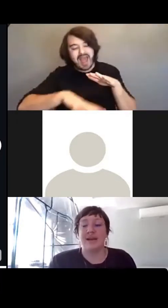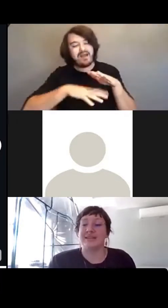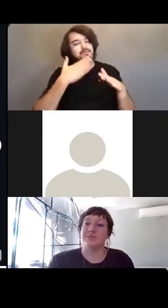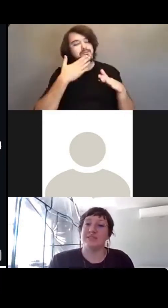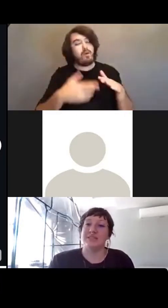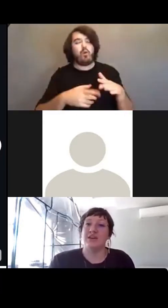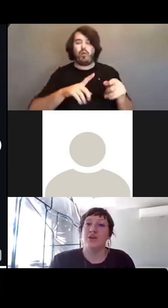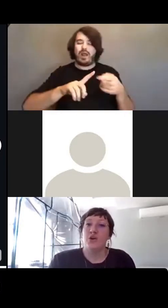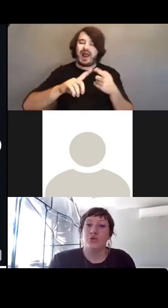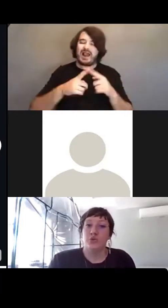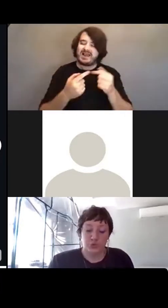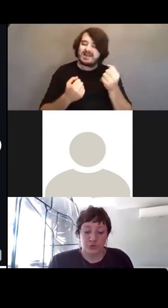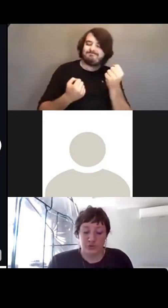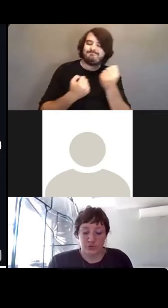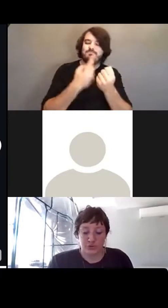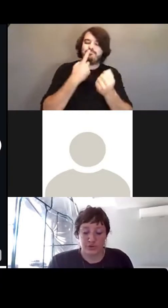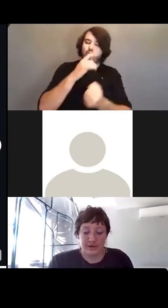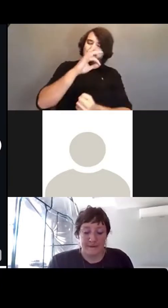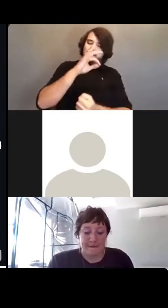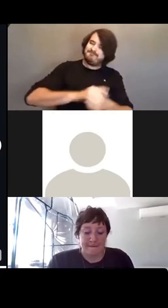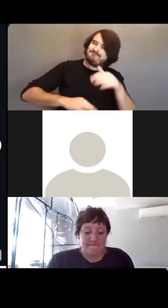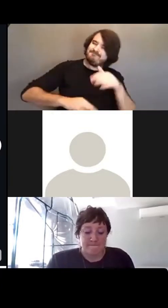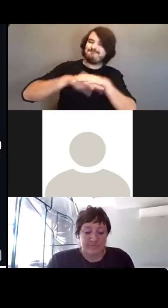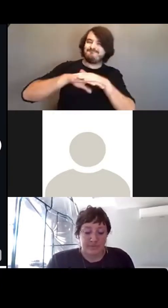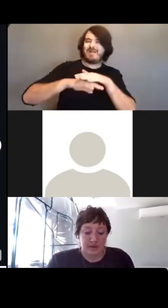pour maximiser nos cultures.